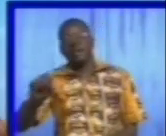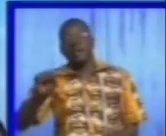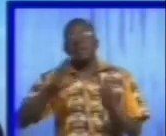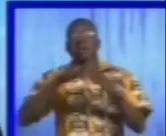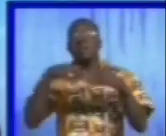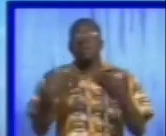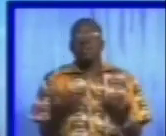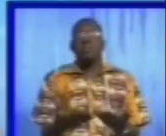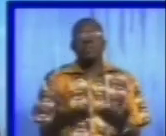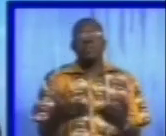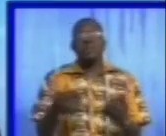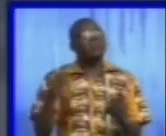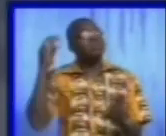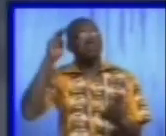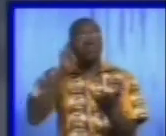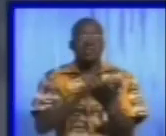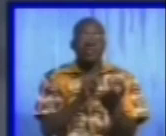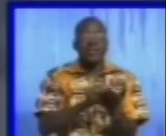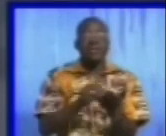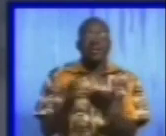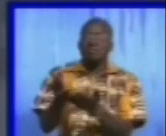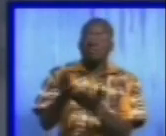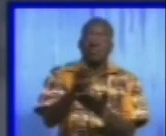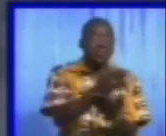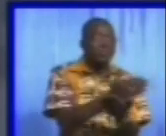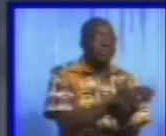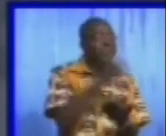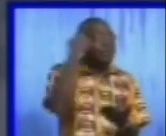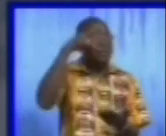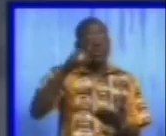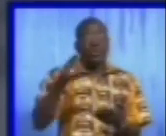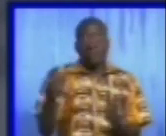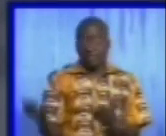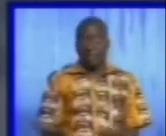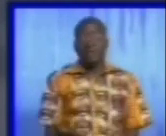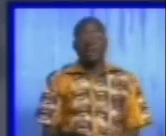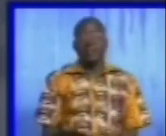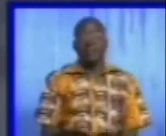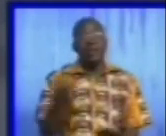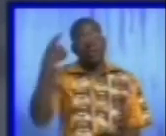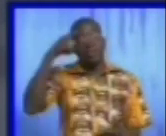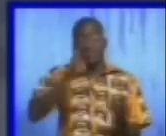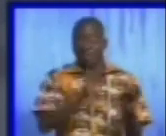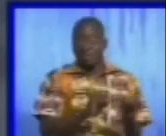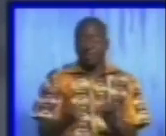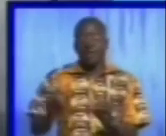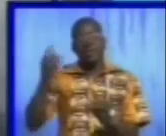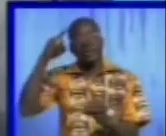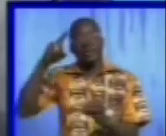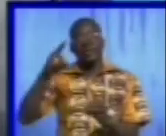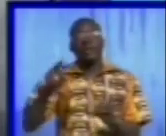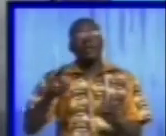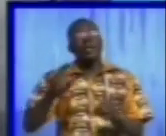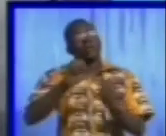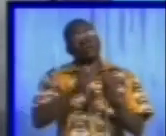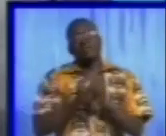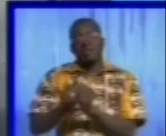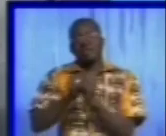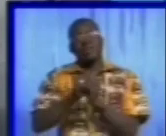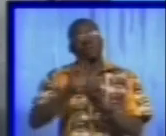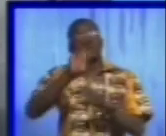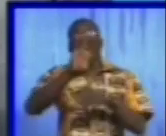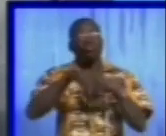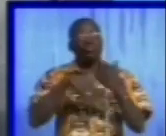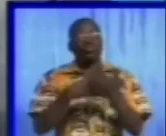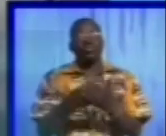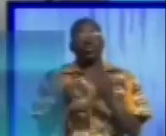de médecins seront mobilisés pour cette opération? À l'occasion de cette opération qui va se dérouler sur l'ensemble du territoire national,